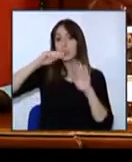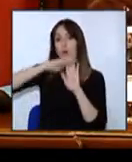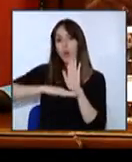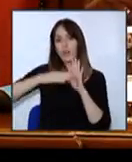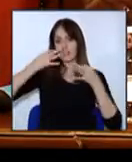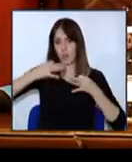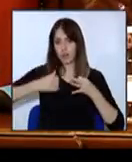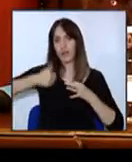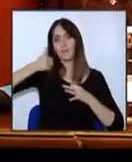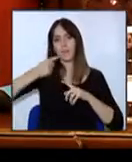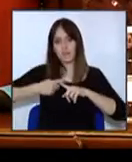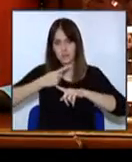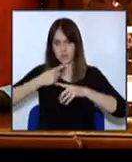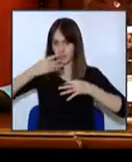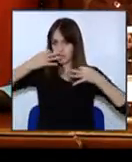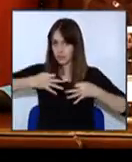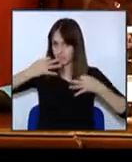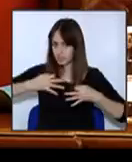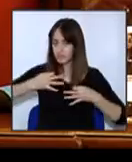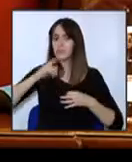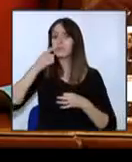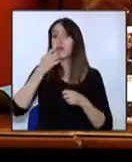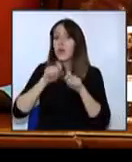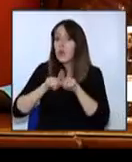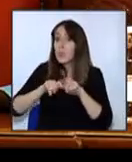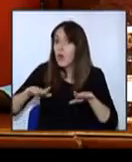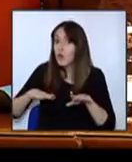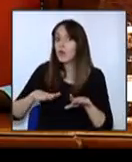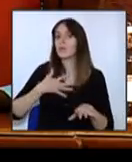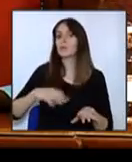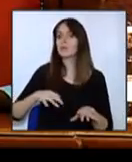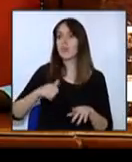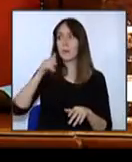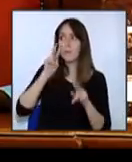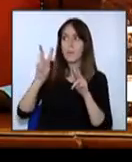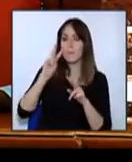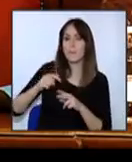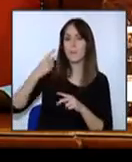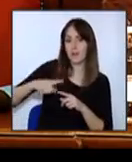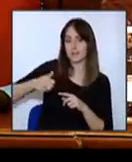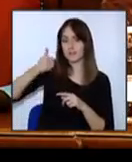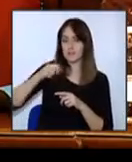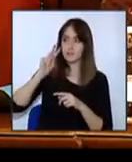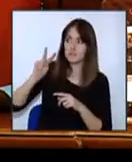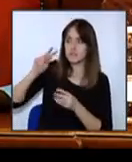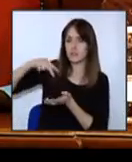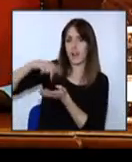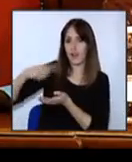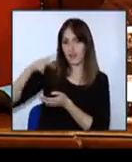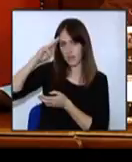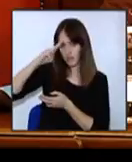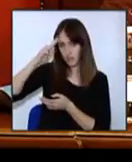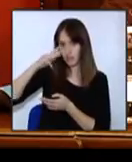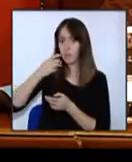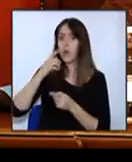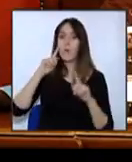més extrems i potser, com que ara que ha rebut el rumor, la gent ha set més visible del que hem vist alguns protocols de seguretat, però ja pel mercat de